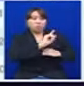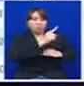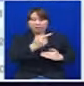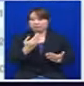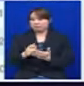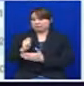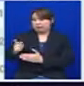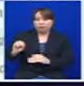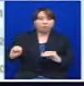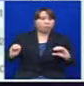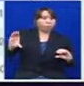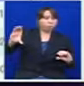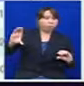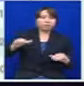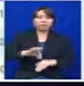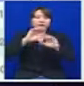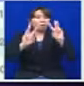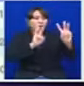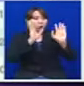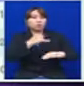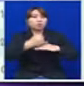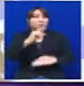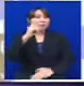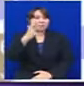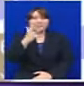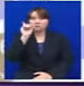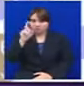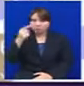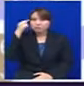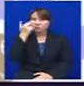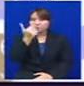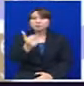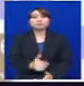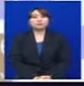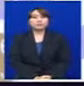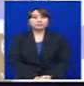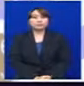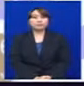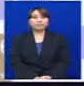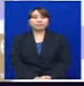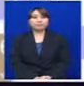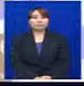และไม่มีตำแหน่งว่างงานให้กับผู้ที่จบใหม่ดังนั้นจึงต้องคิดให้รอบคอบ